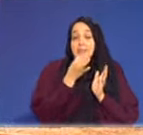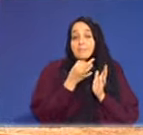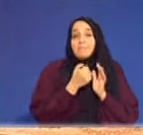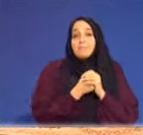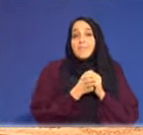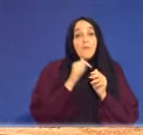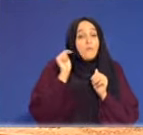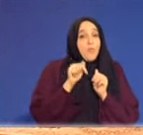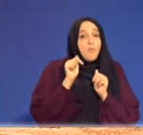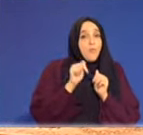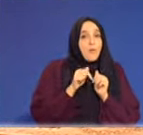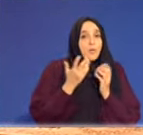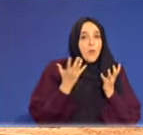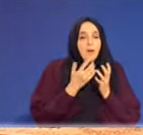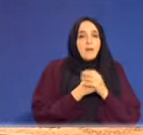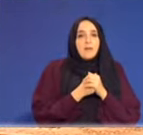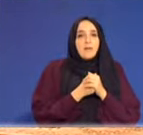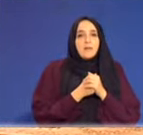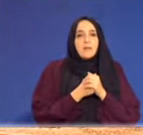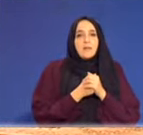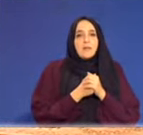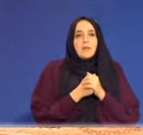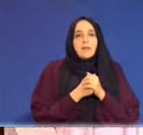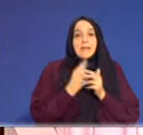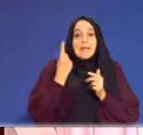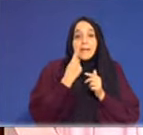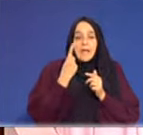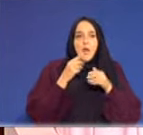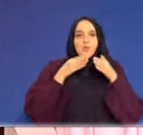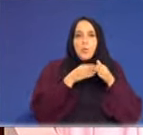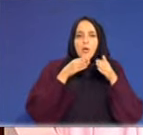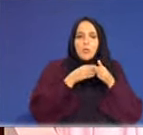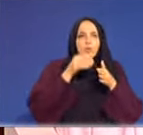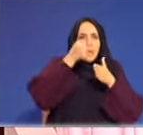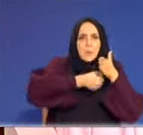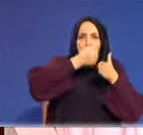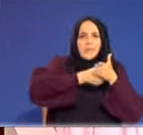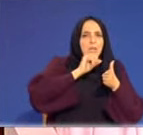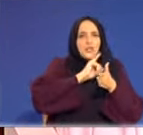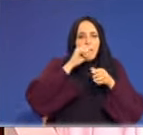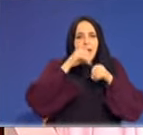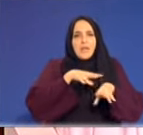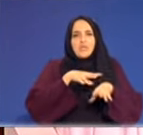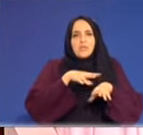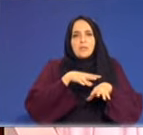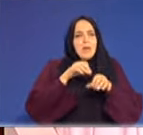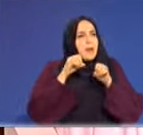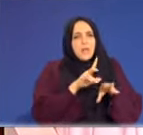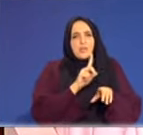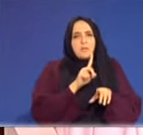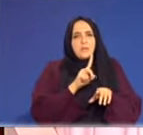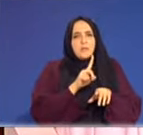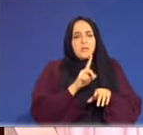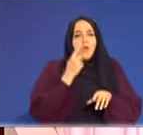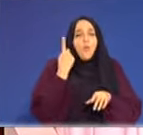انه لازم ان شاء الله لا يضيع حق وراءه طالب. اما هو اللي يجري، ولا شوفوا اي واحد من العائله. ولا اي